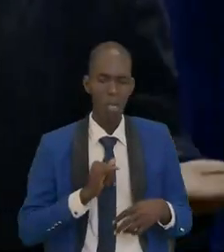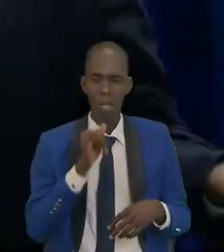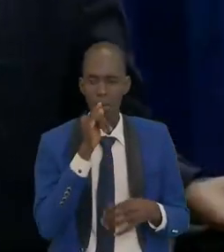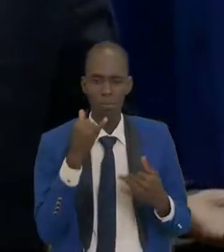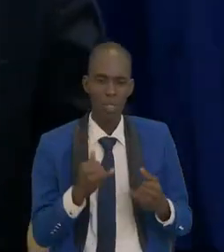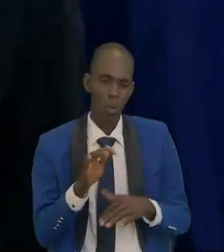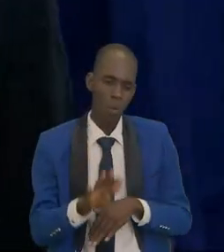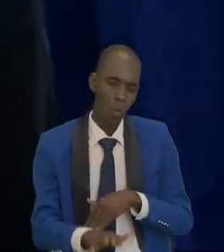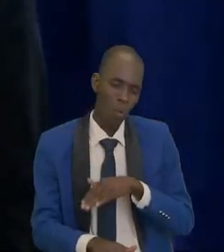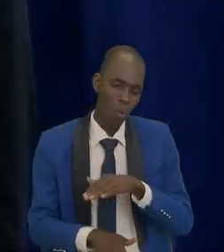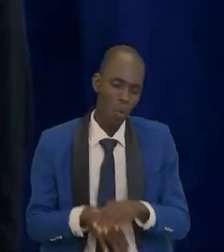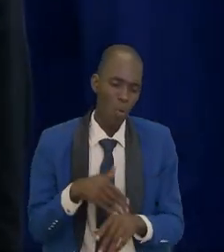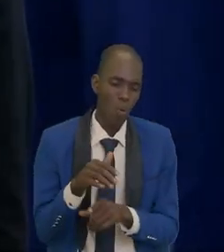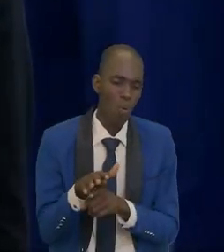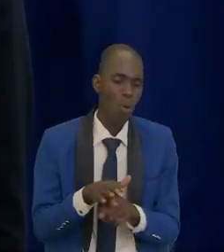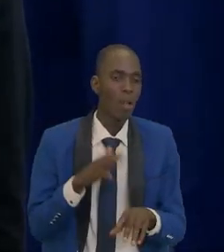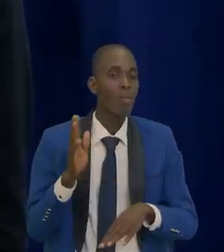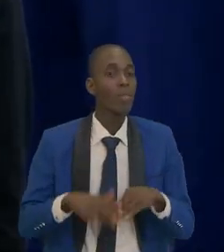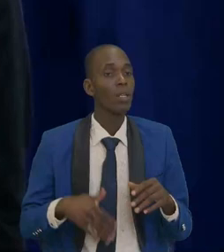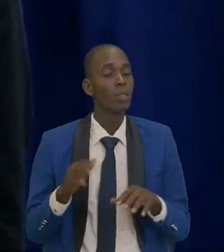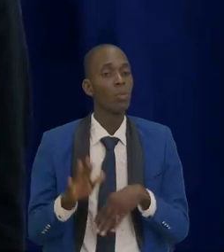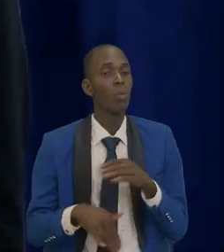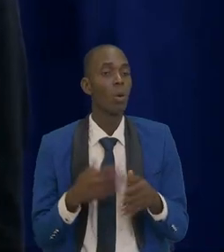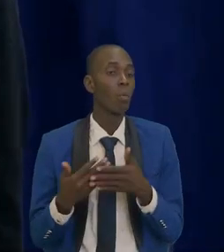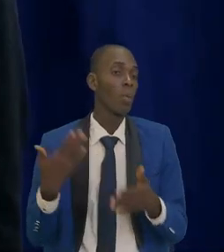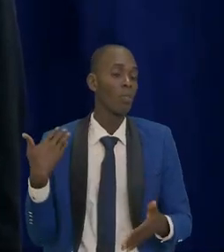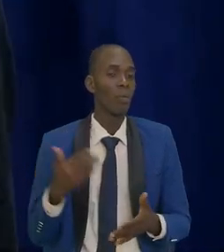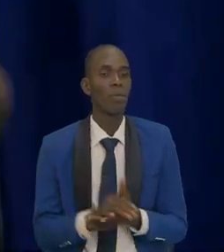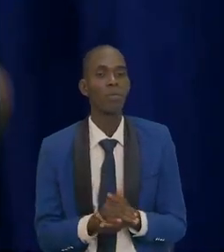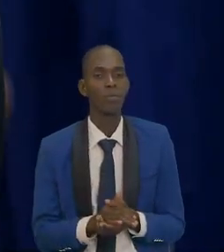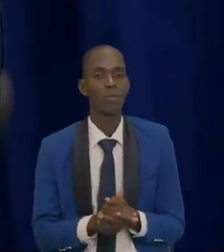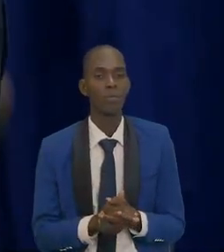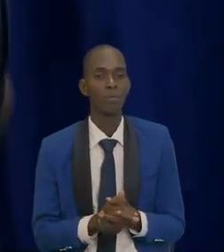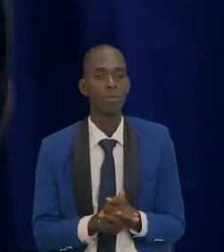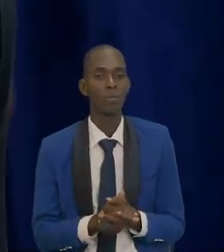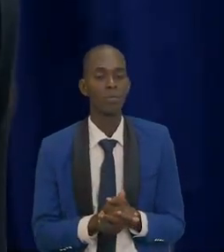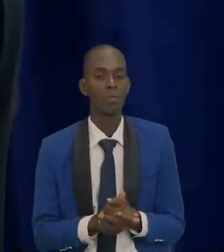lentement, plus qu'il le faisait avant.